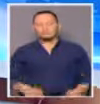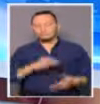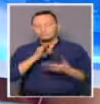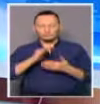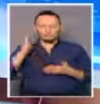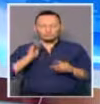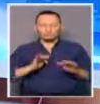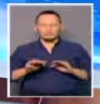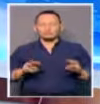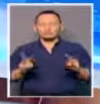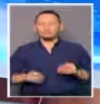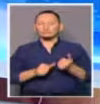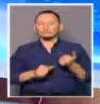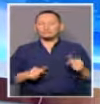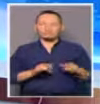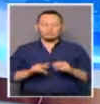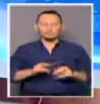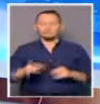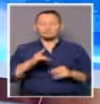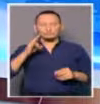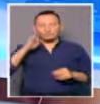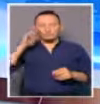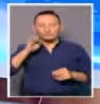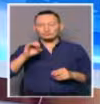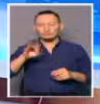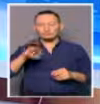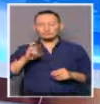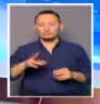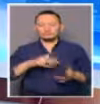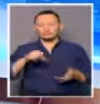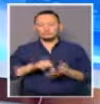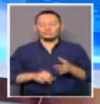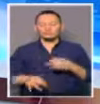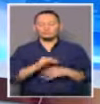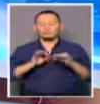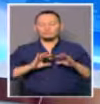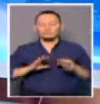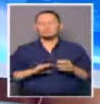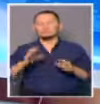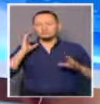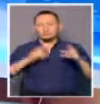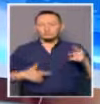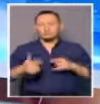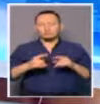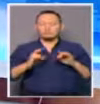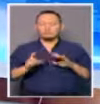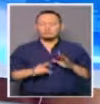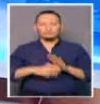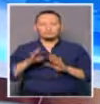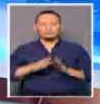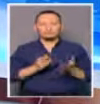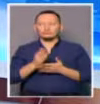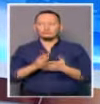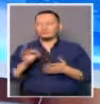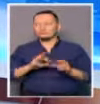Ответственный секретарь Министерства иностранных дел Республики Казахстан Ермек Кушербаев разъяснил атырауским студентам и педагогам приоритетные